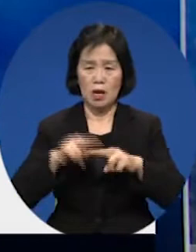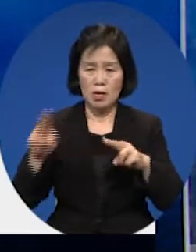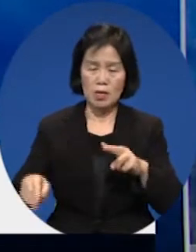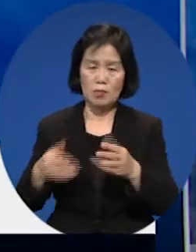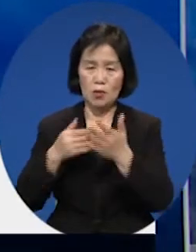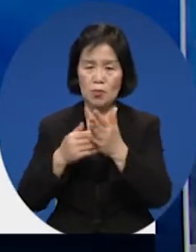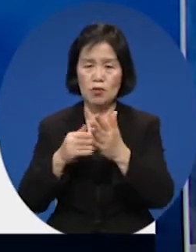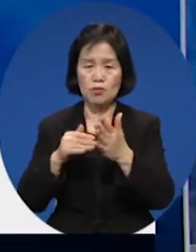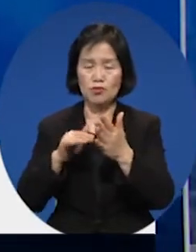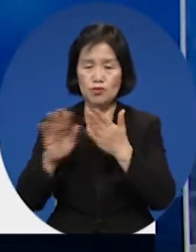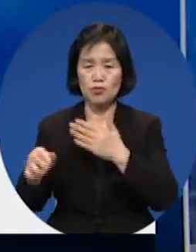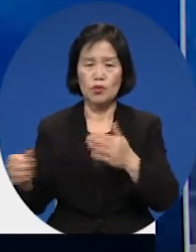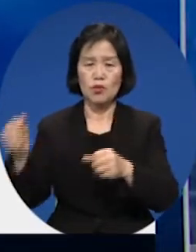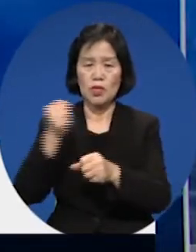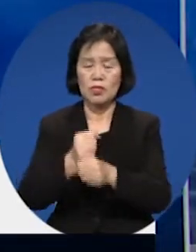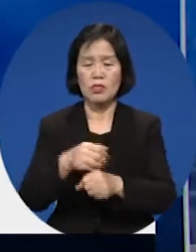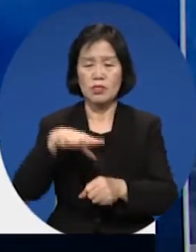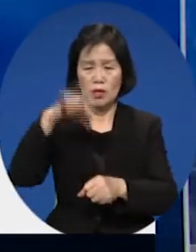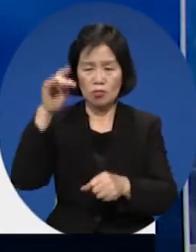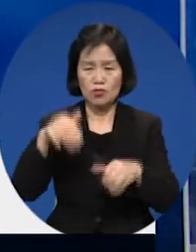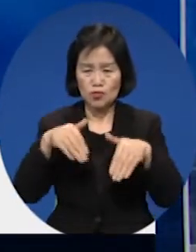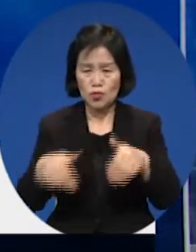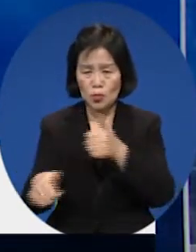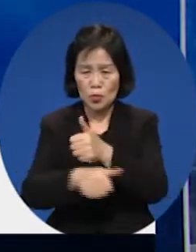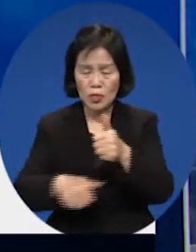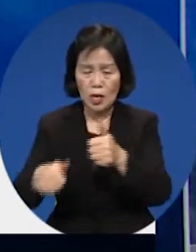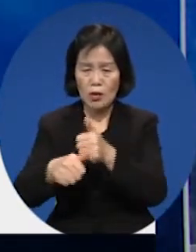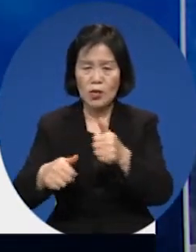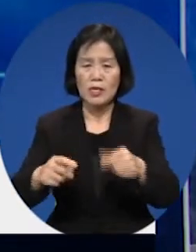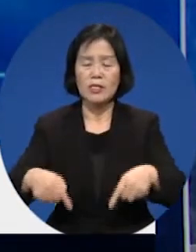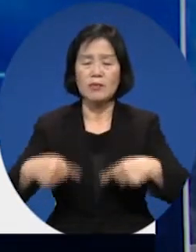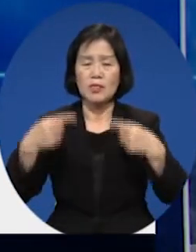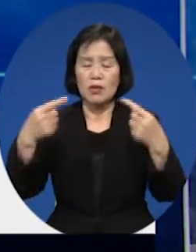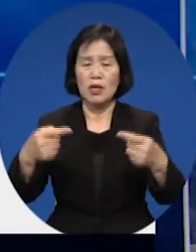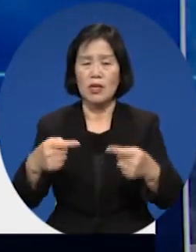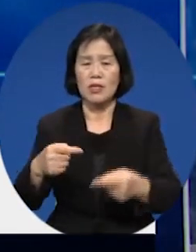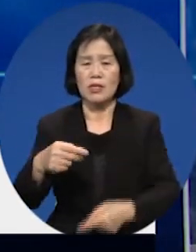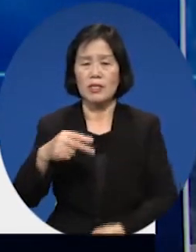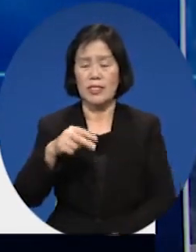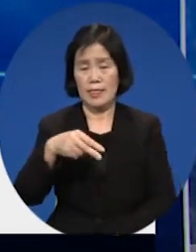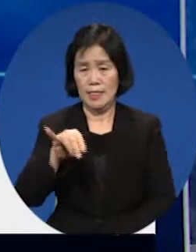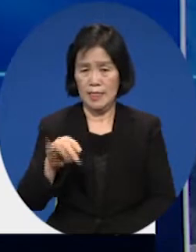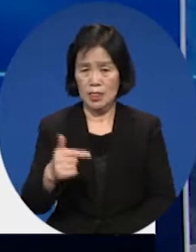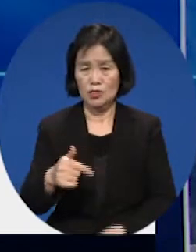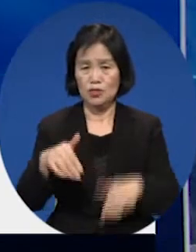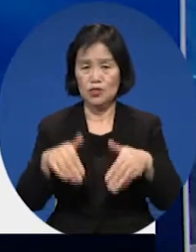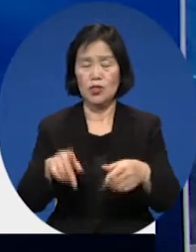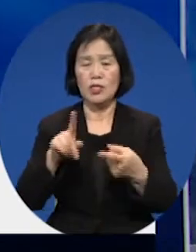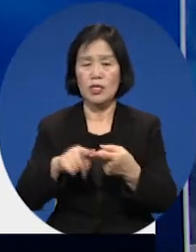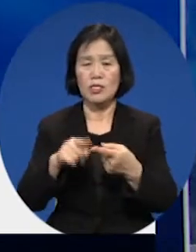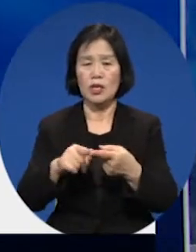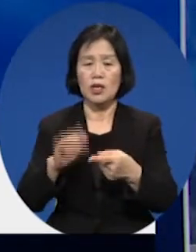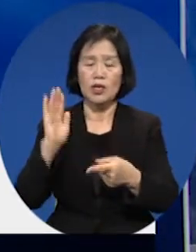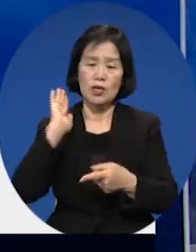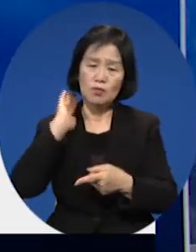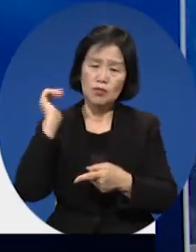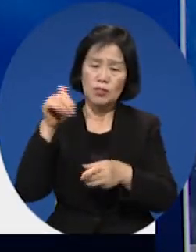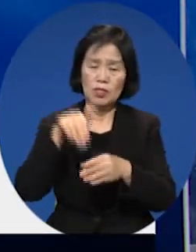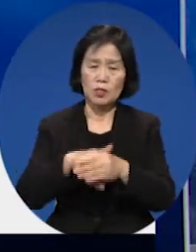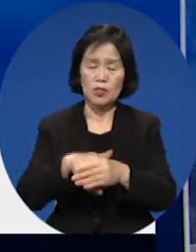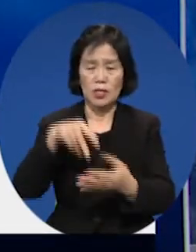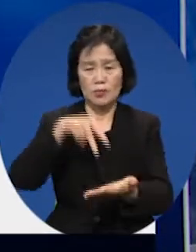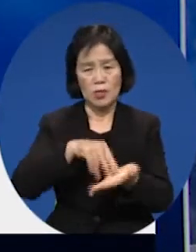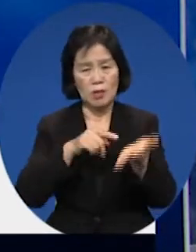복귀해서 처음으로 수석 보좌관 회의에 참석한 신연수 민정수석 에 대해서 운 대통령의 입장을 밝히지 않을 까